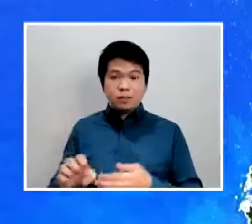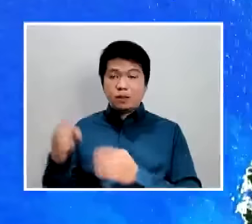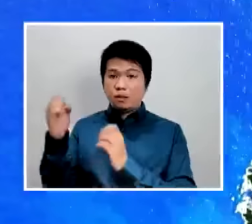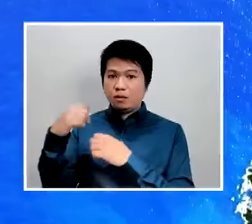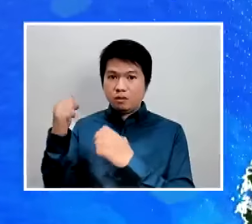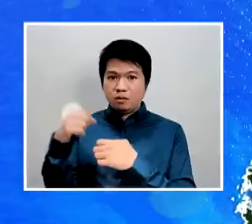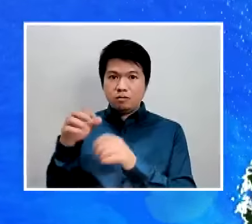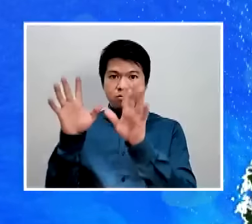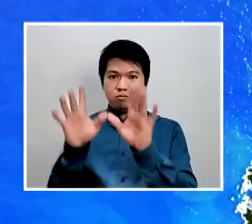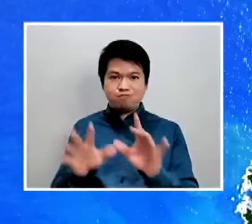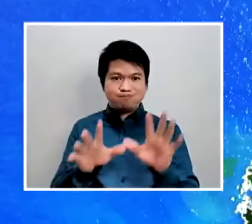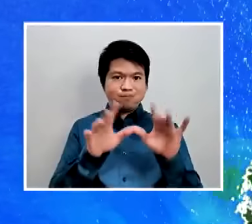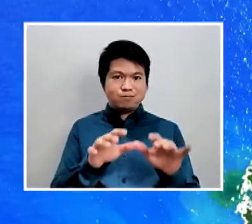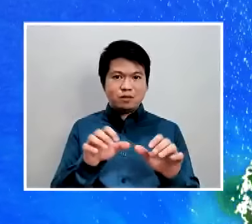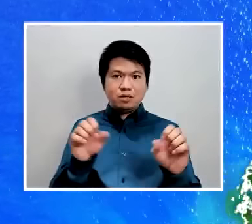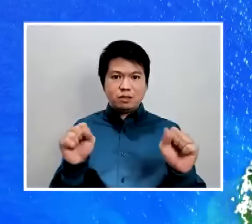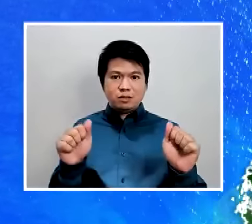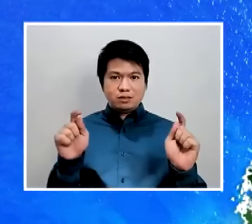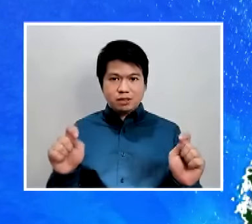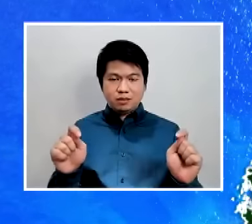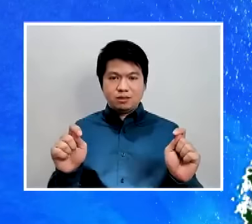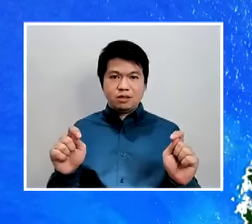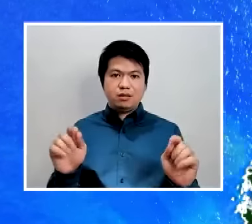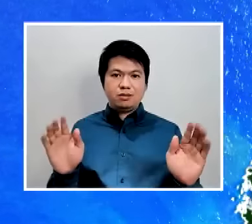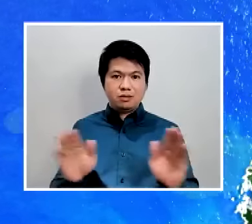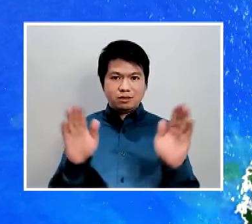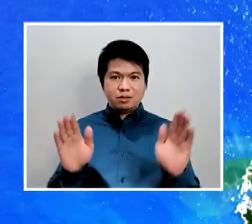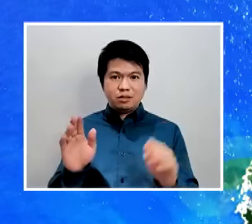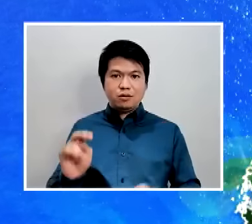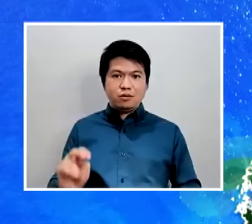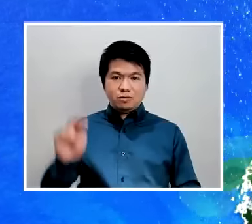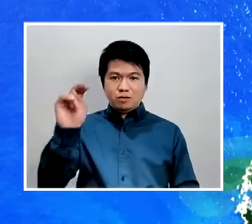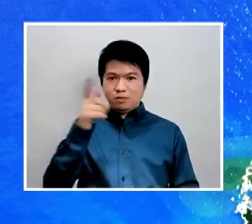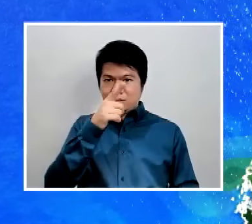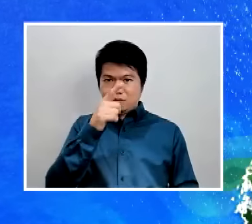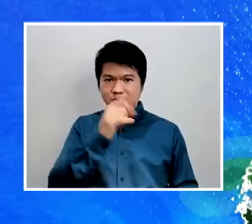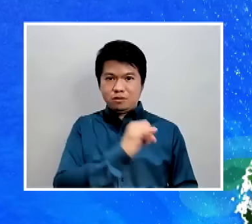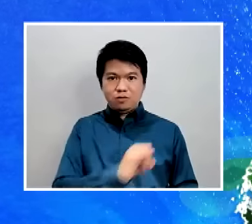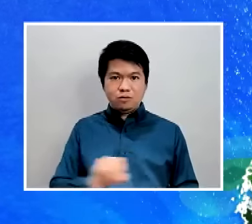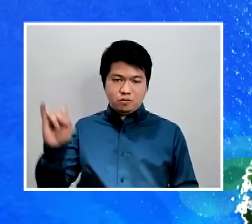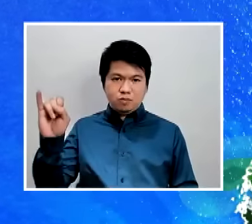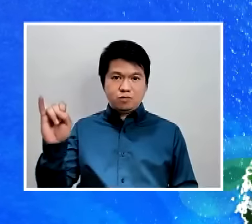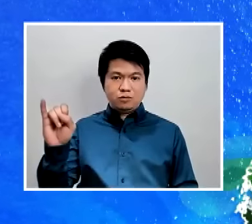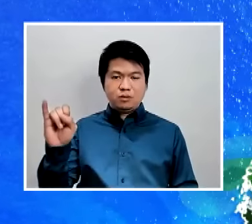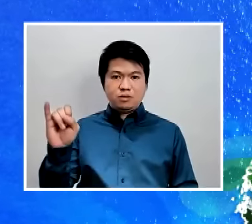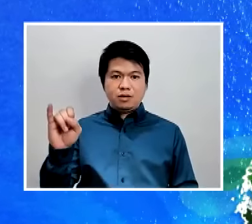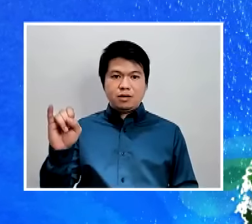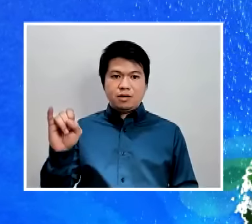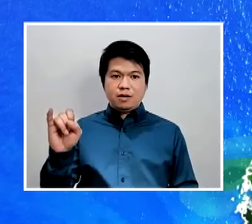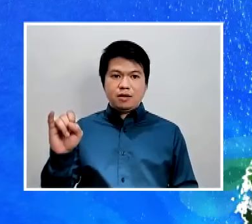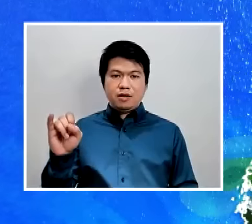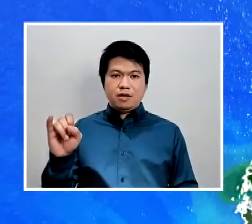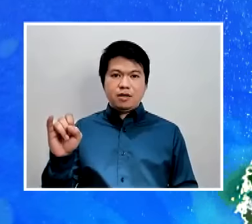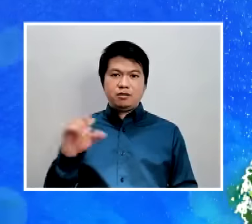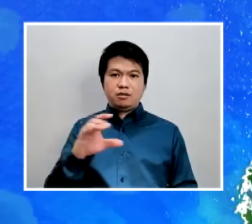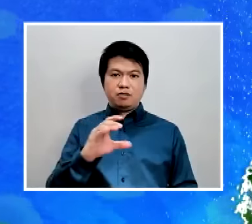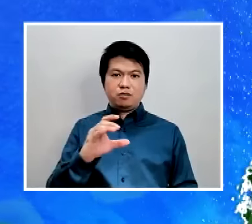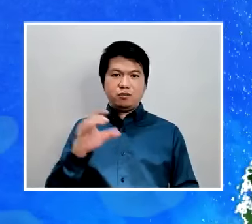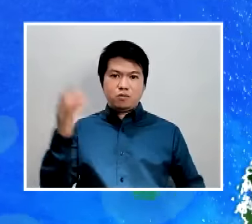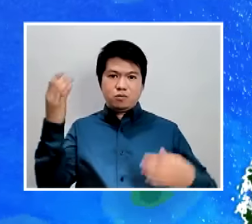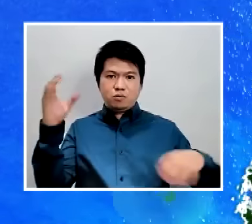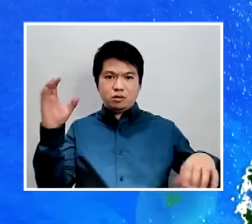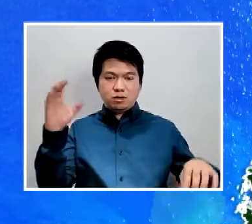pag-ulan Sabado at Linggo sa Northern Luzon, lalo po dito sa Ilocos Region at kanlurang bahagi ng Cordillera. Ulan din sa